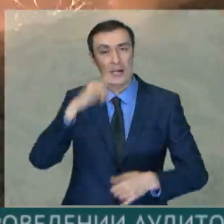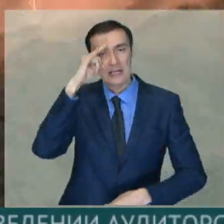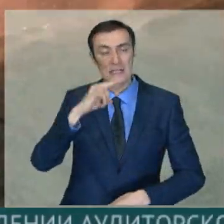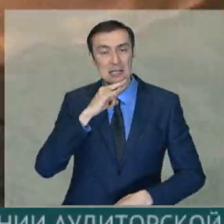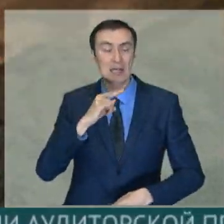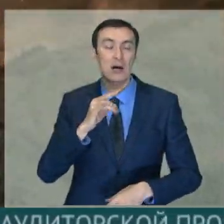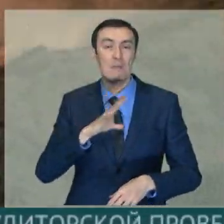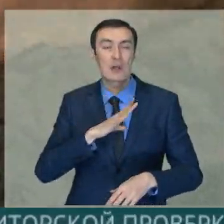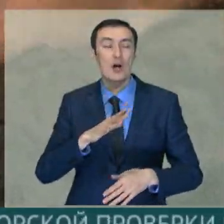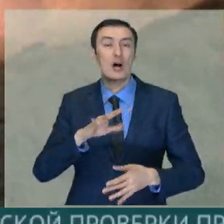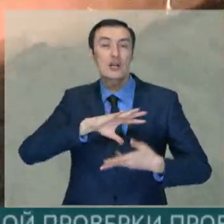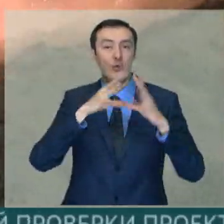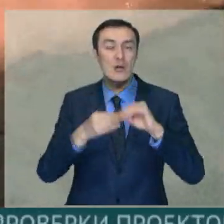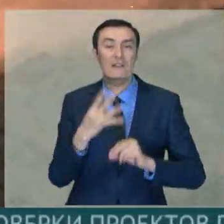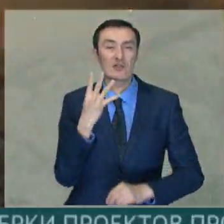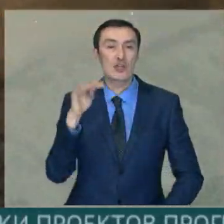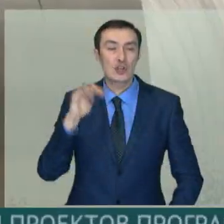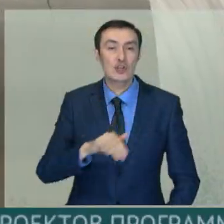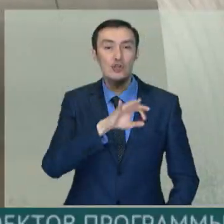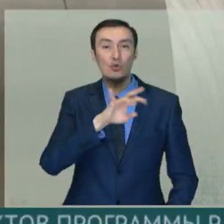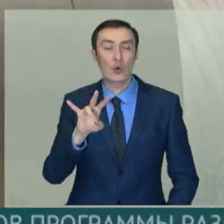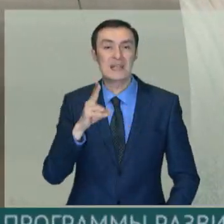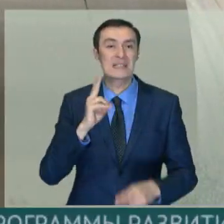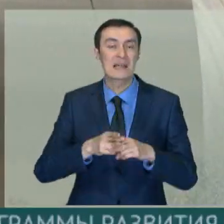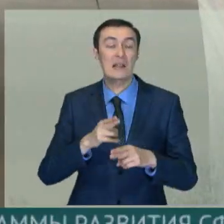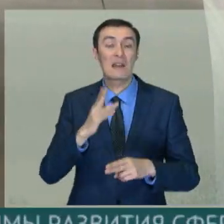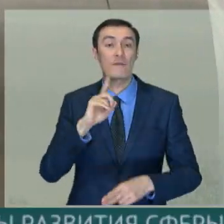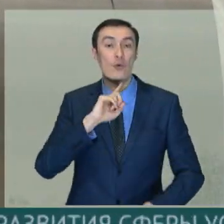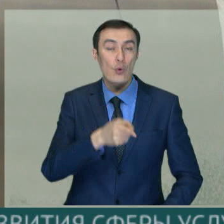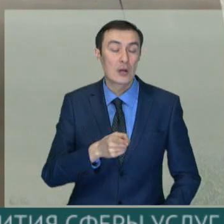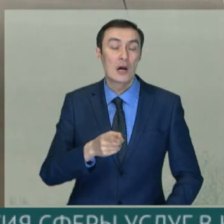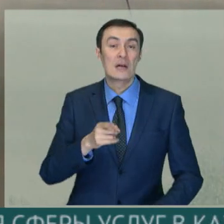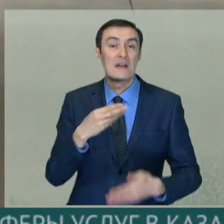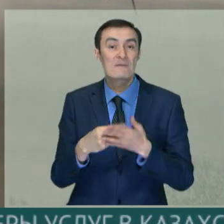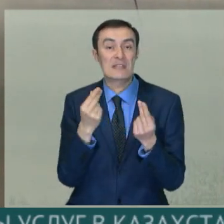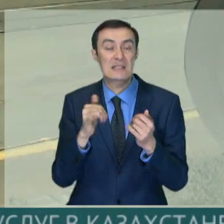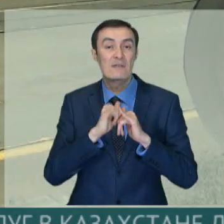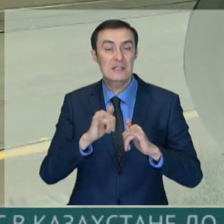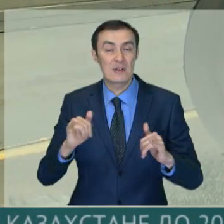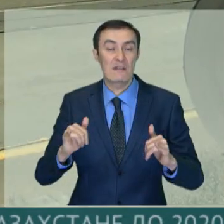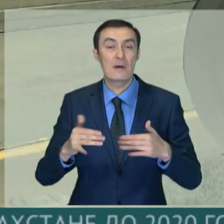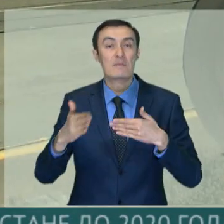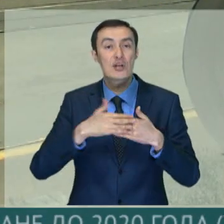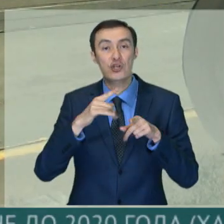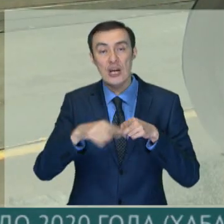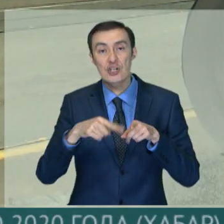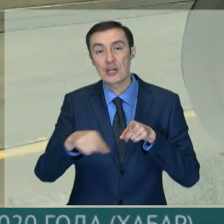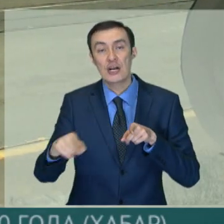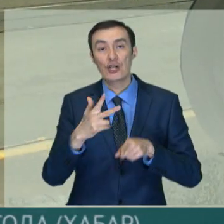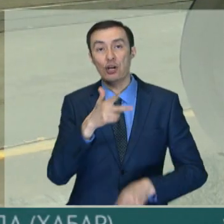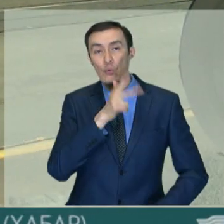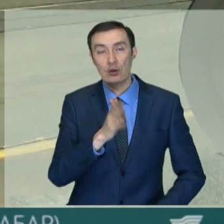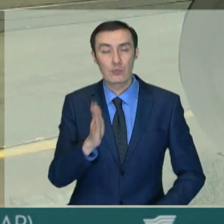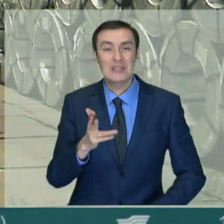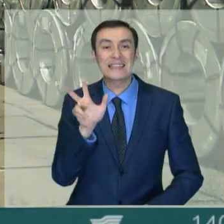казахстанская «Магнитка» достигла показателя 4000 тонн стали в год. Инвестиции в модернизацию производства в ближайшие 3 года составят